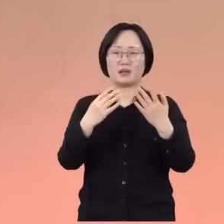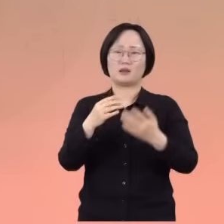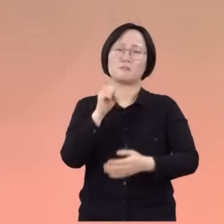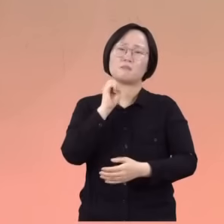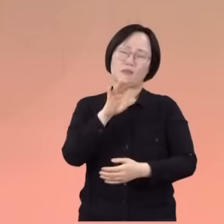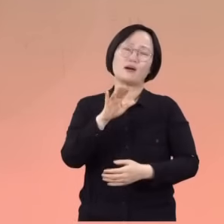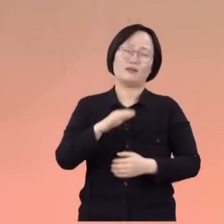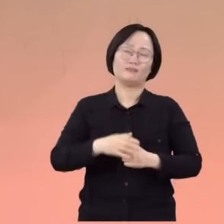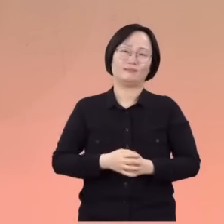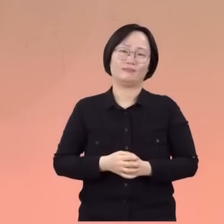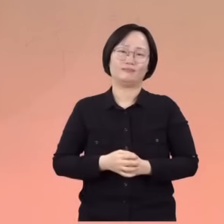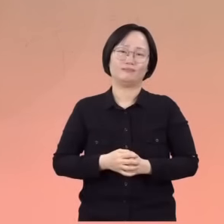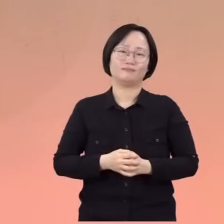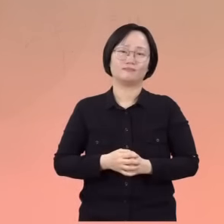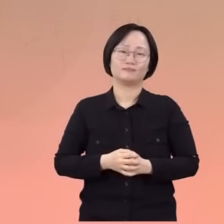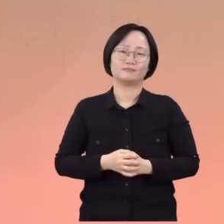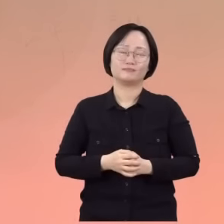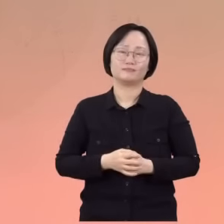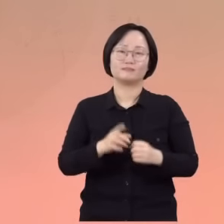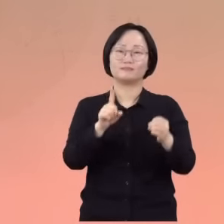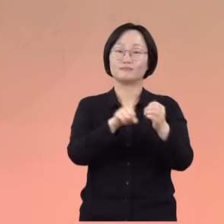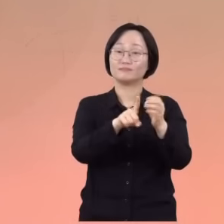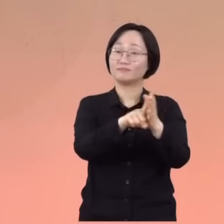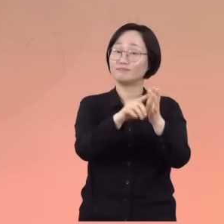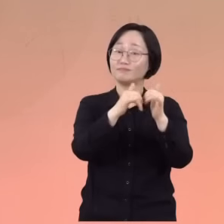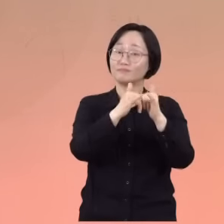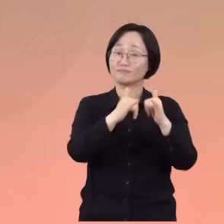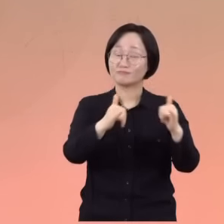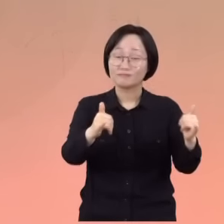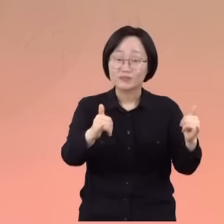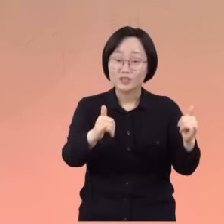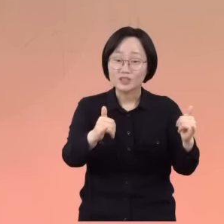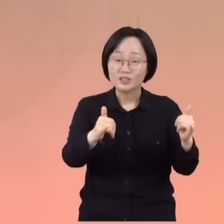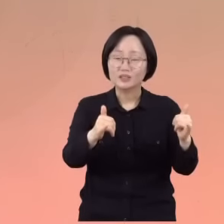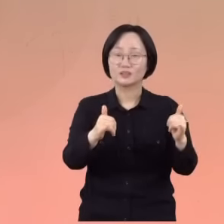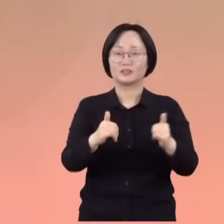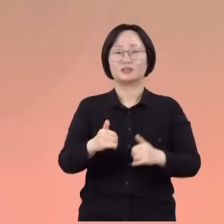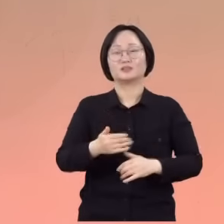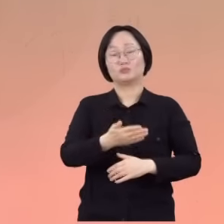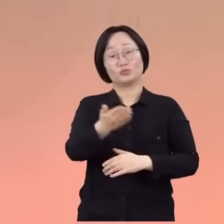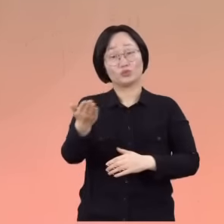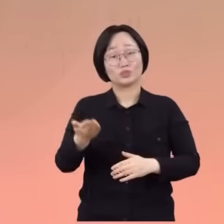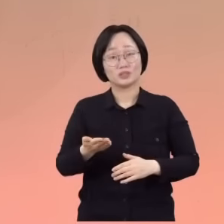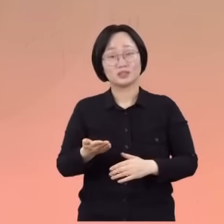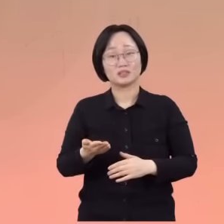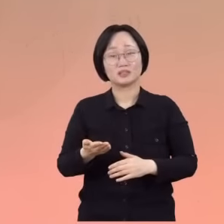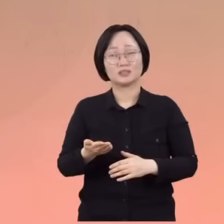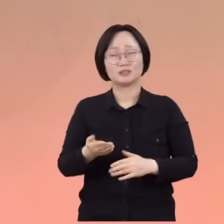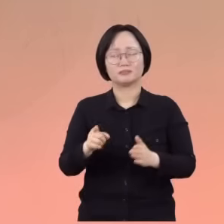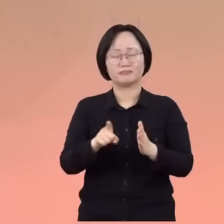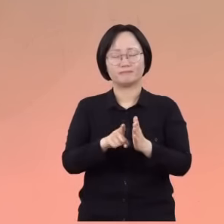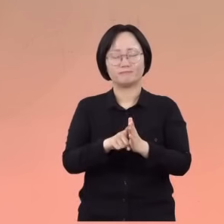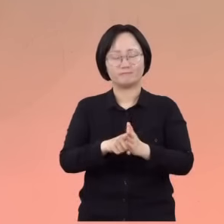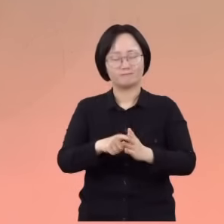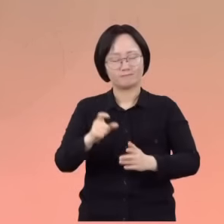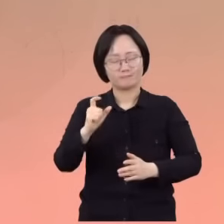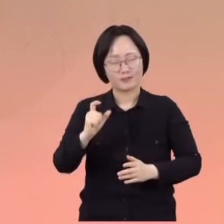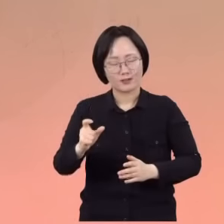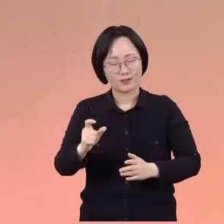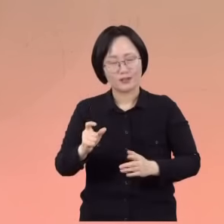우리 불자님들 믿음이 지극한 불자님들은 항상 부처님께